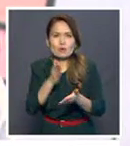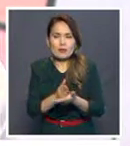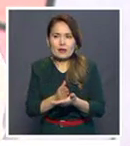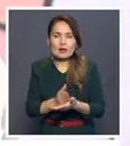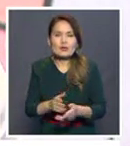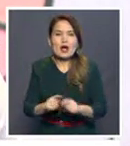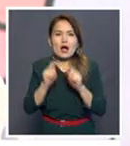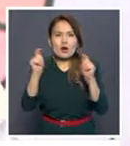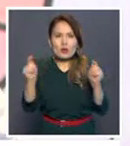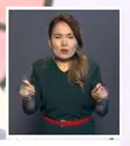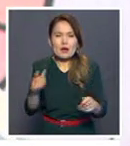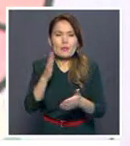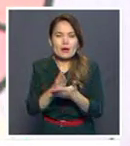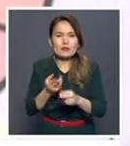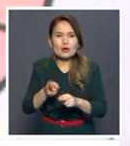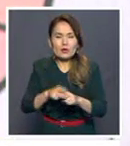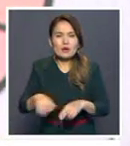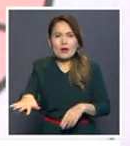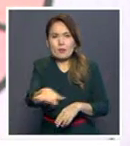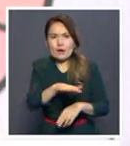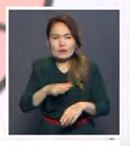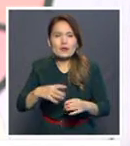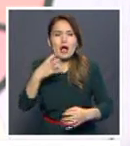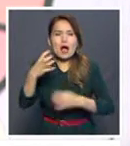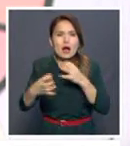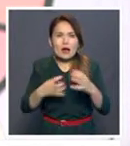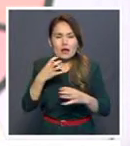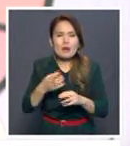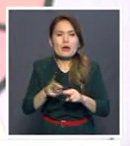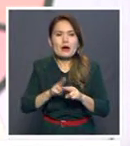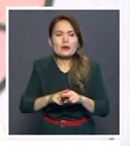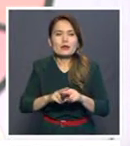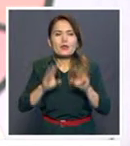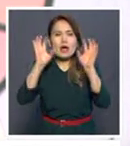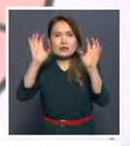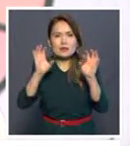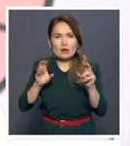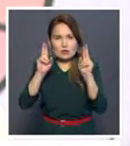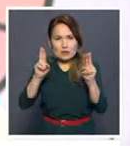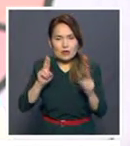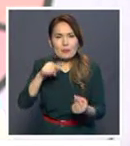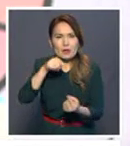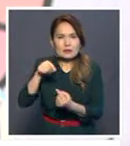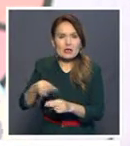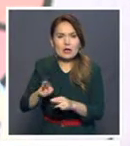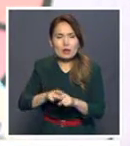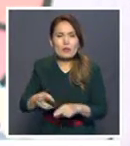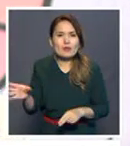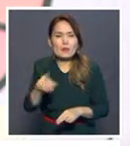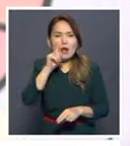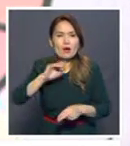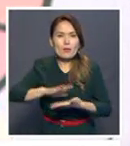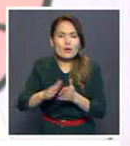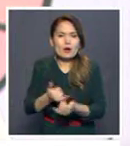бұрын қолданысқа бердік. Дегенмен әлде халықаралық стандарттарға сай жабдықтайтын тұстары бар. Шетелдік туристерді көптеп тартып, қысқы туризмді дамыту